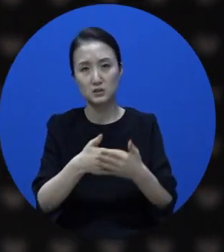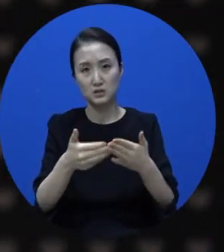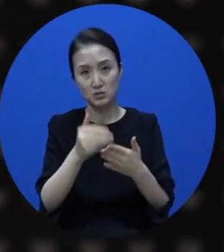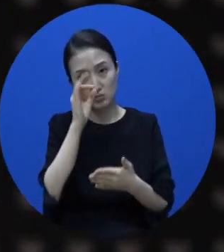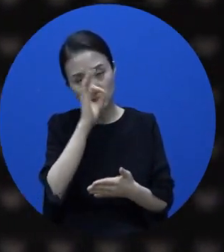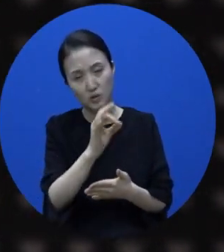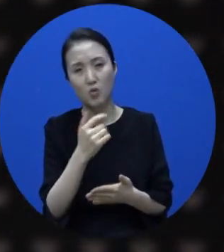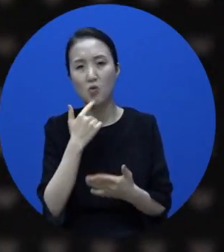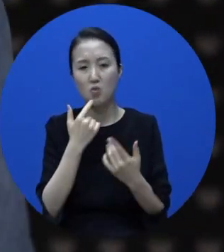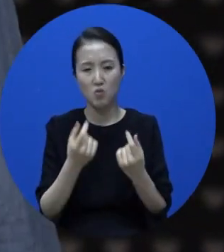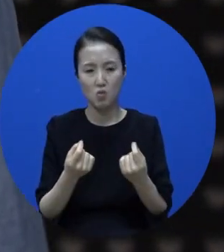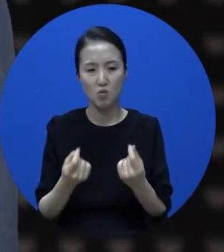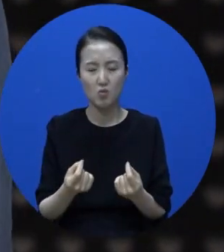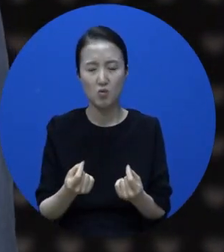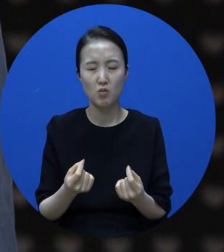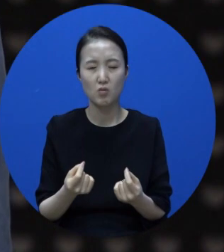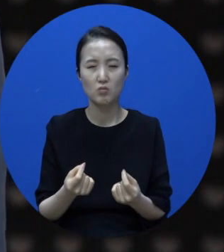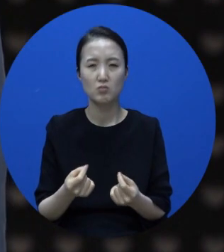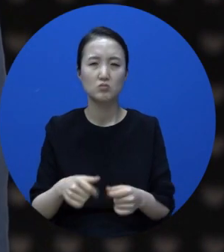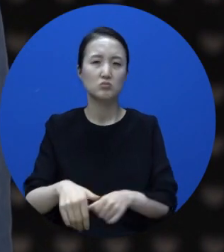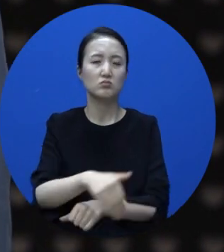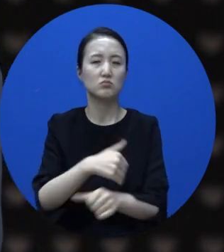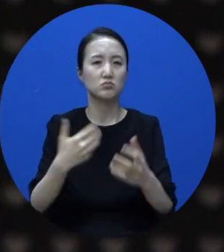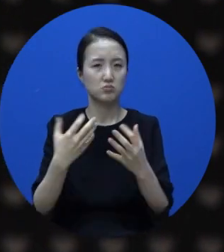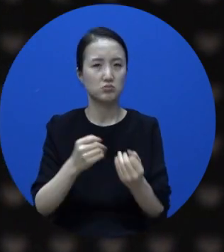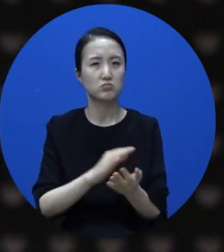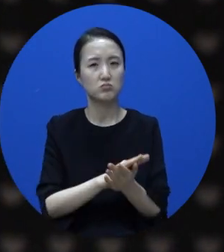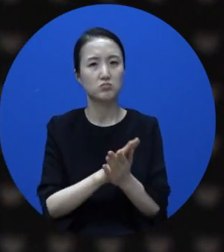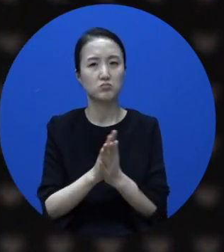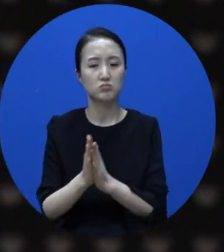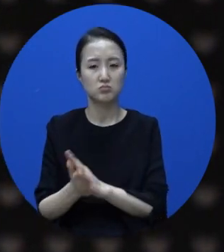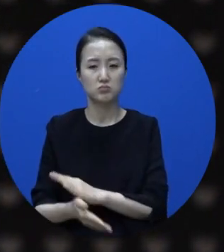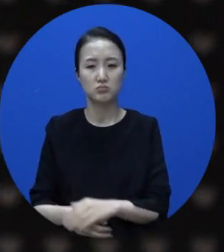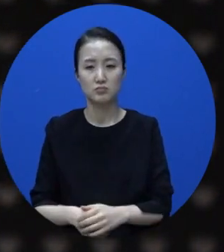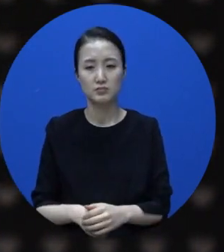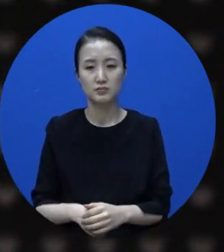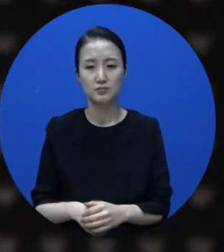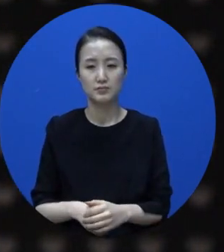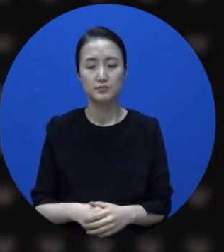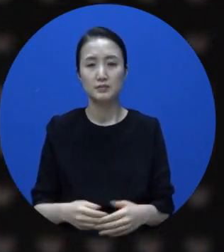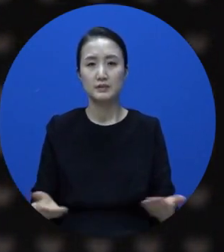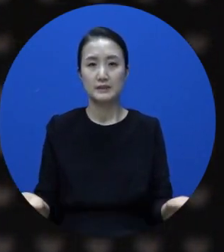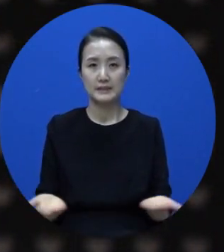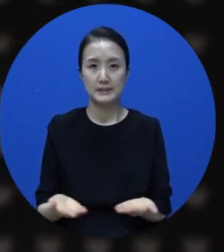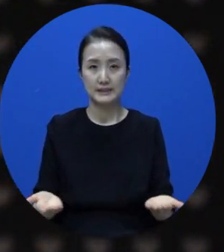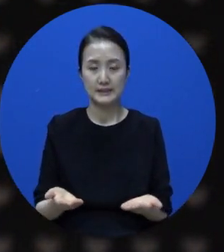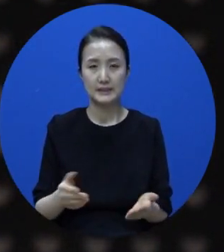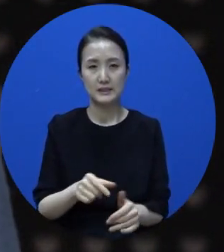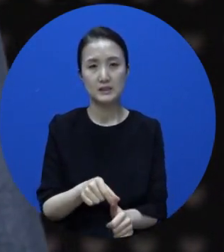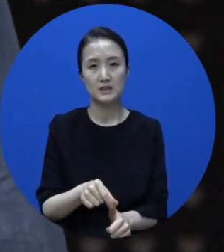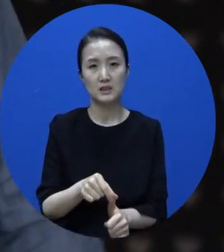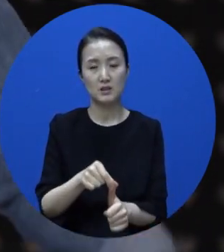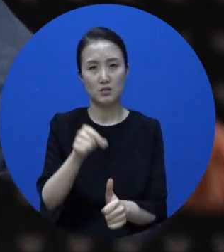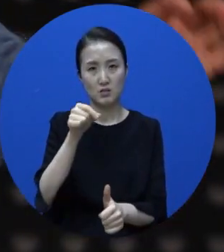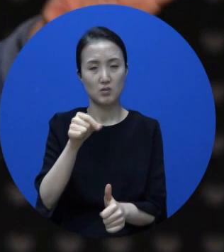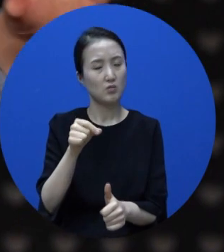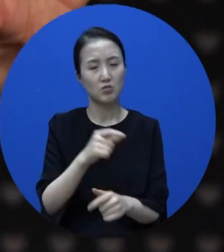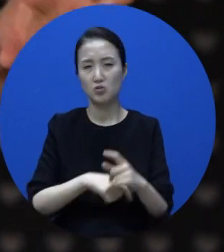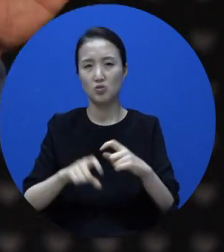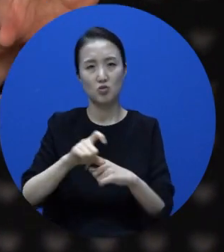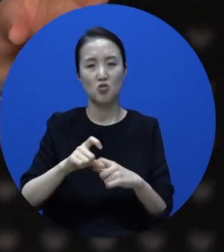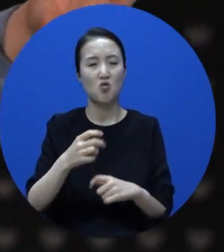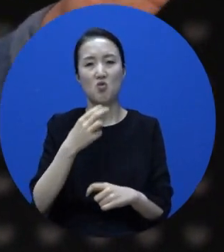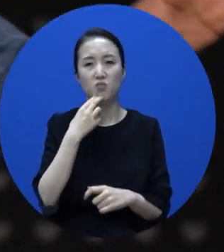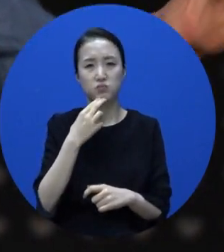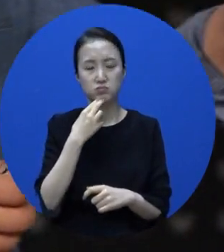거죠 보시는 사진과 같이 그렇습니다 그게 고용 없는 경제 입니다 보시는 것처럼 고용없는